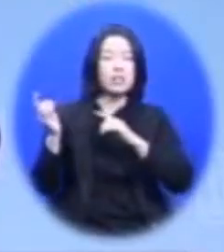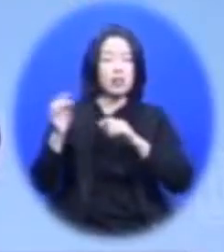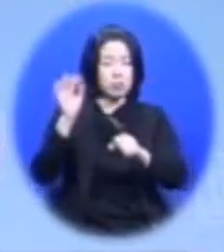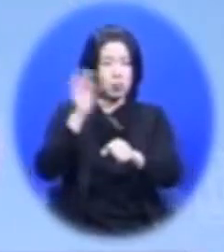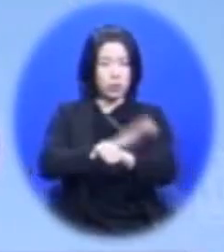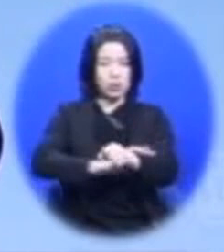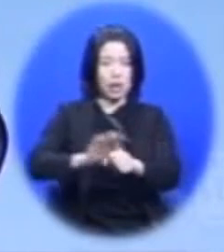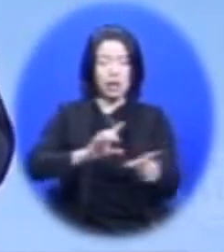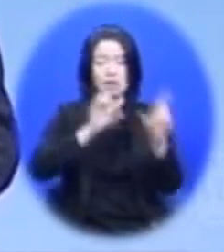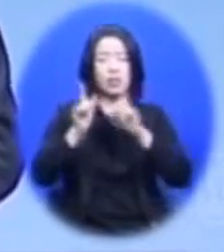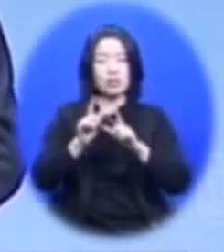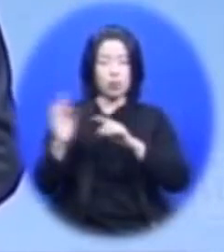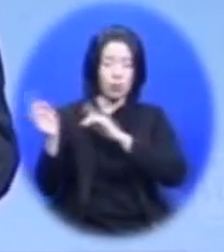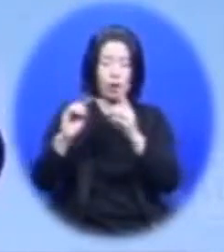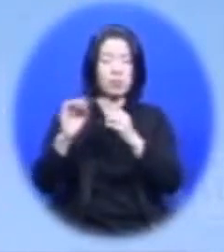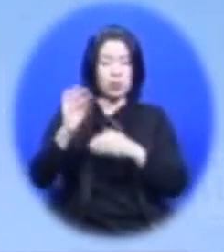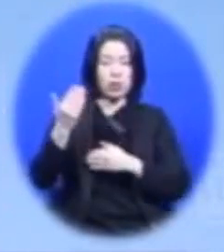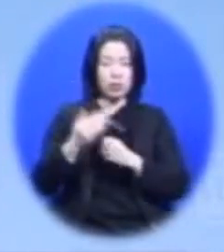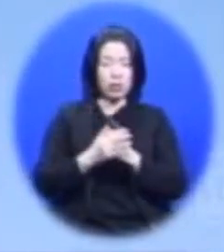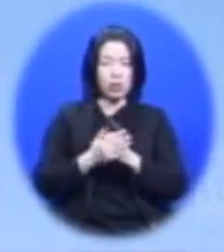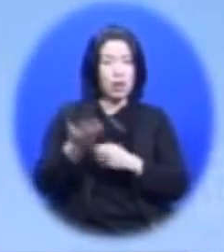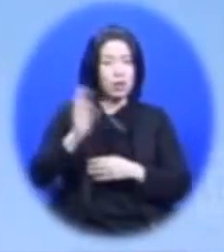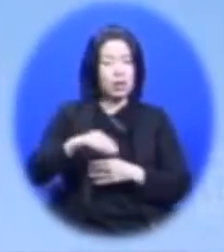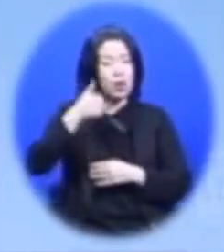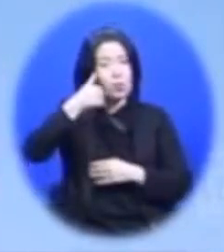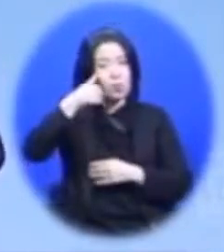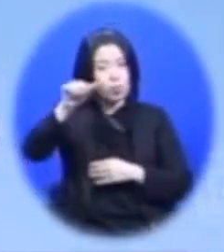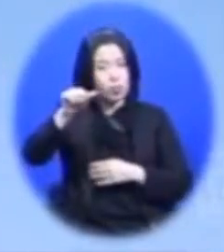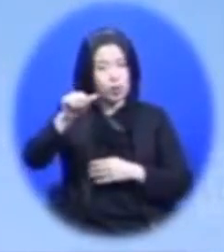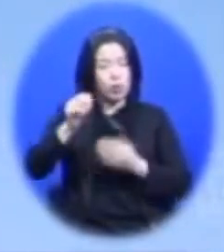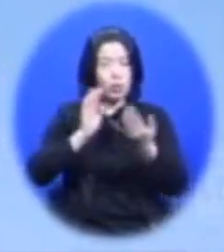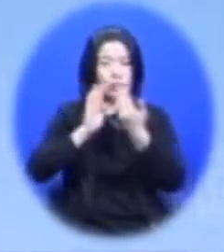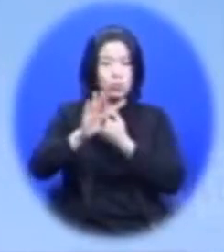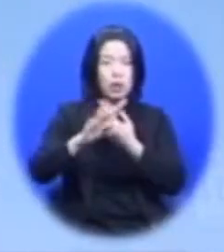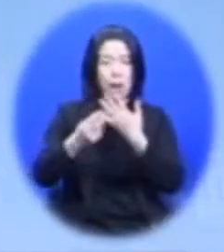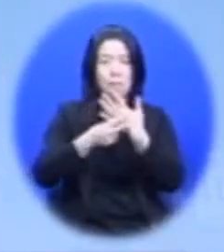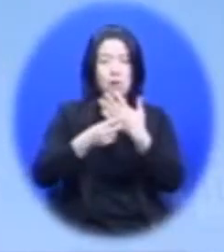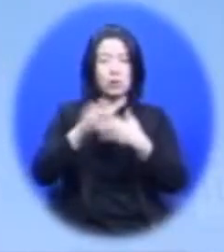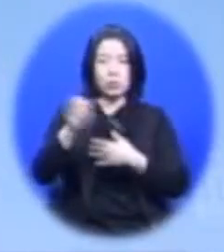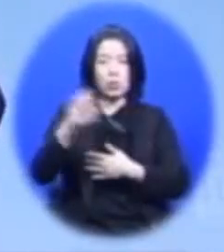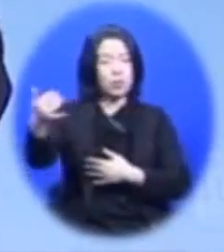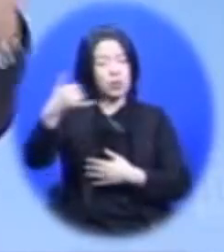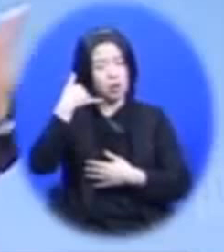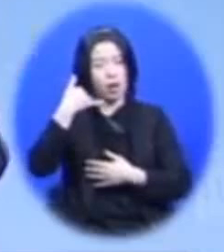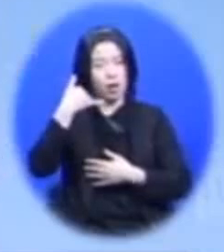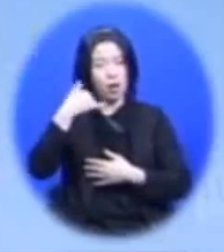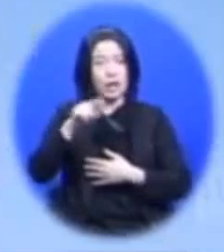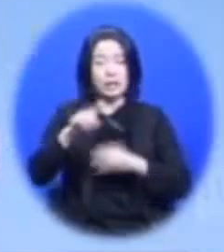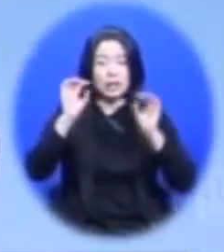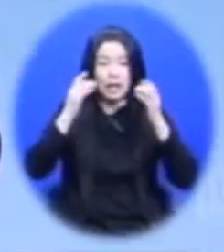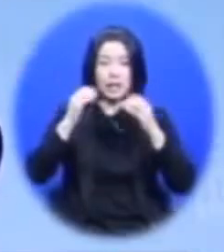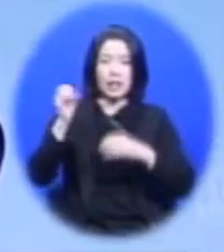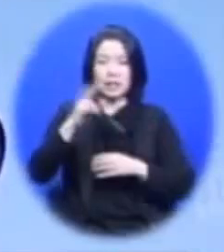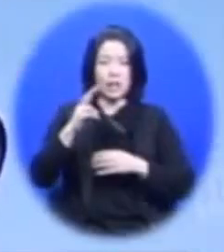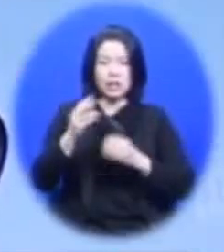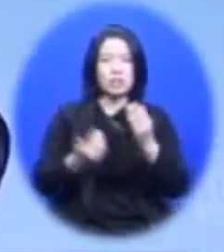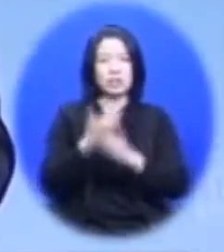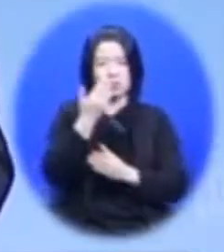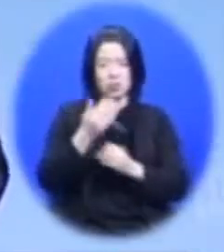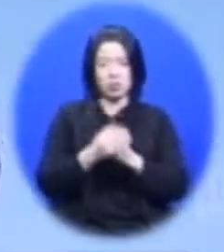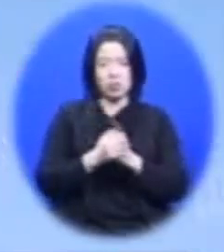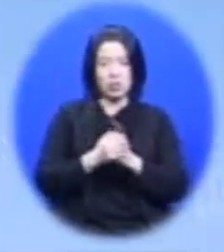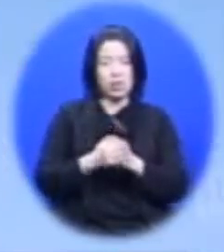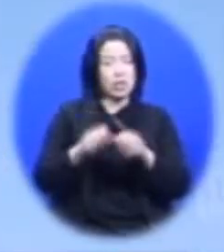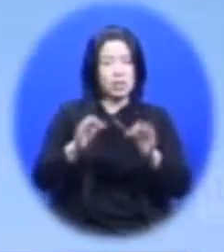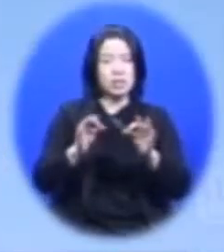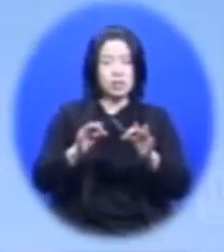됐다는. 그런데 5개월 뒤에 병원에서 또 연락이 왔어요. 그 아이가 다시 재발을 했다는 겁니다. 그런데